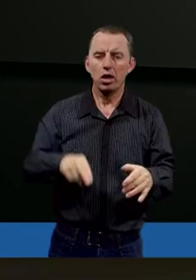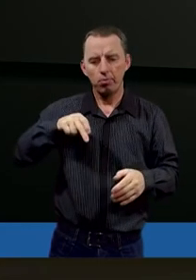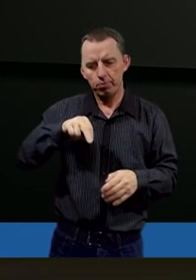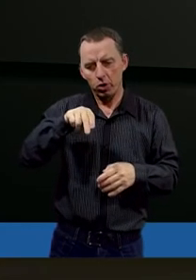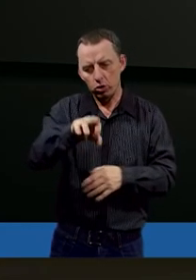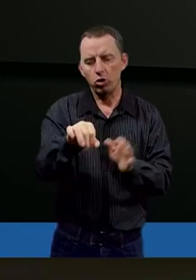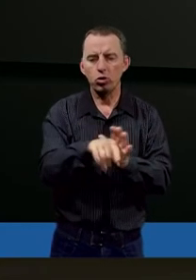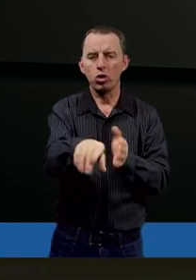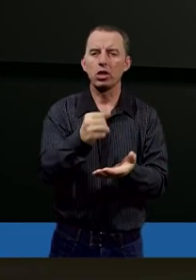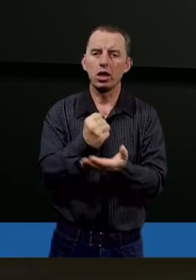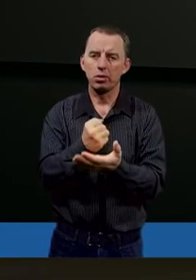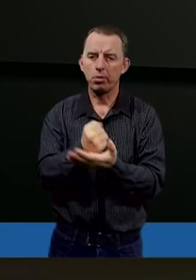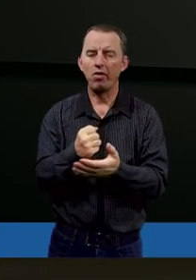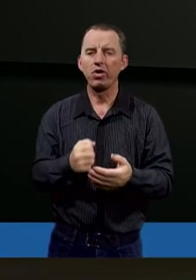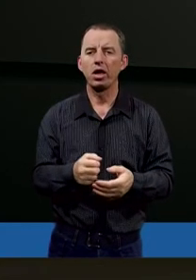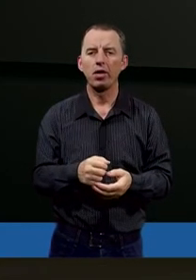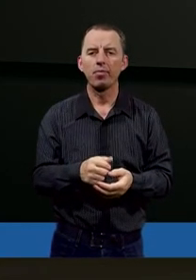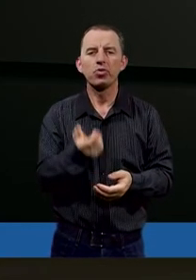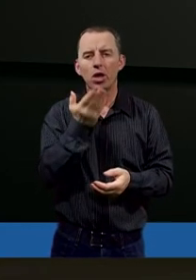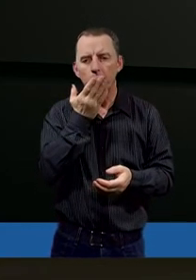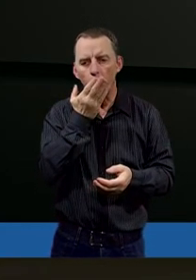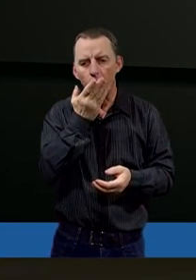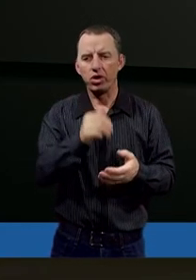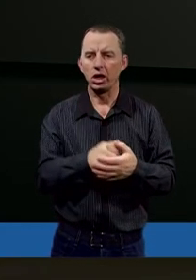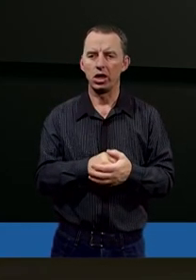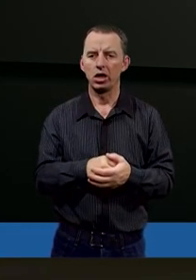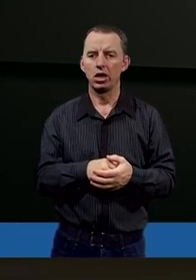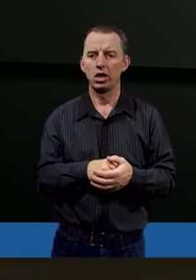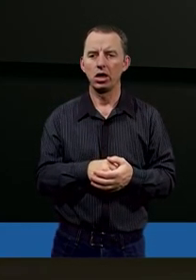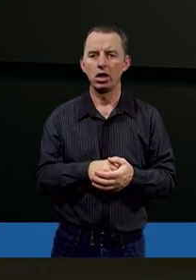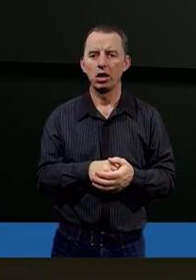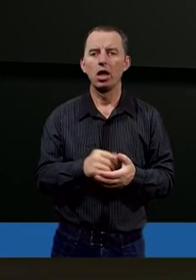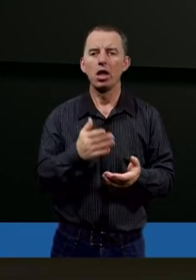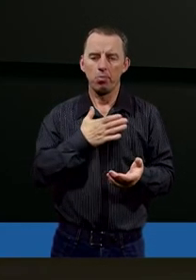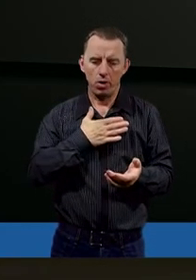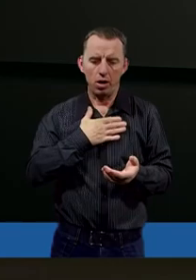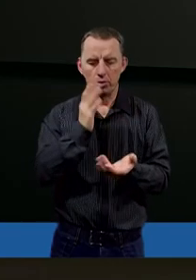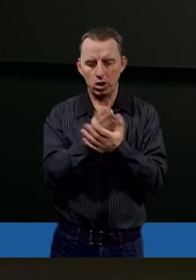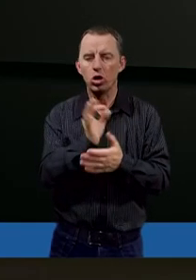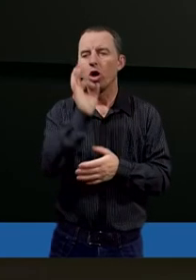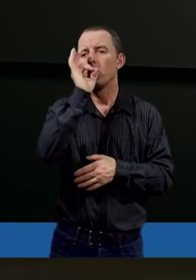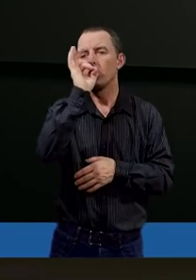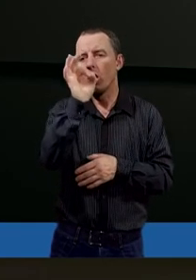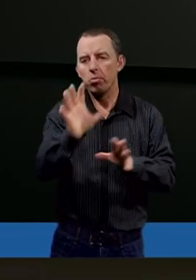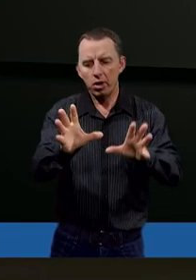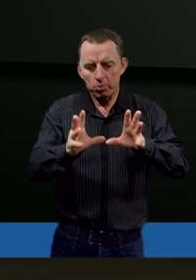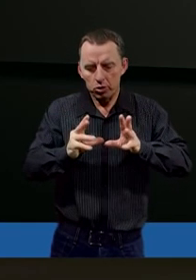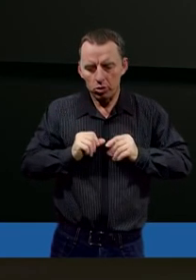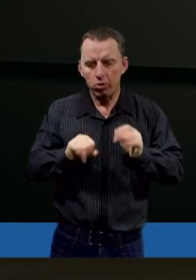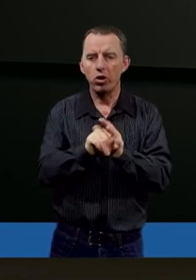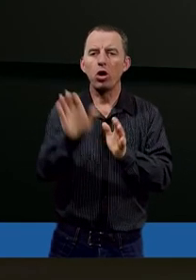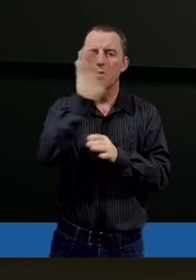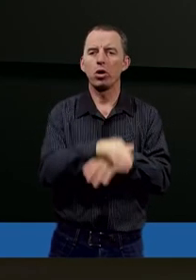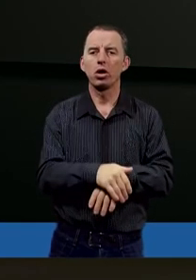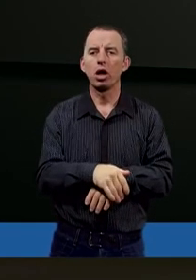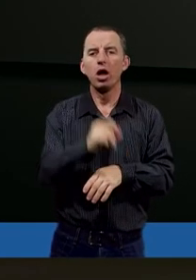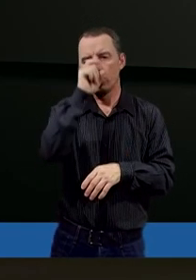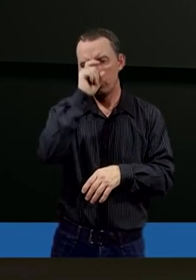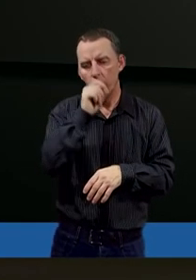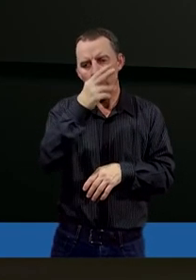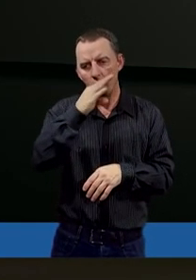i mówi, no czy mam tylko dobre przyjmować od Boga, a złego